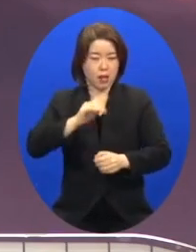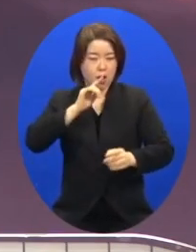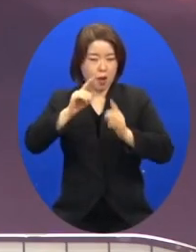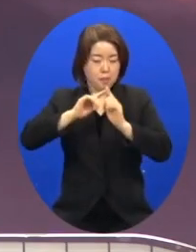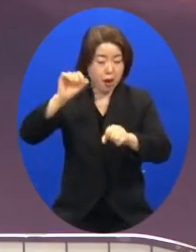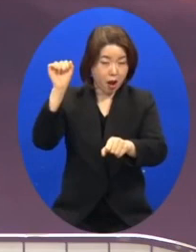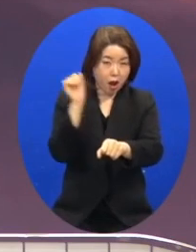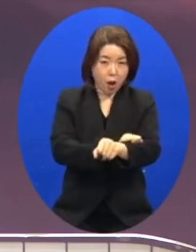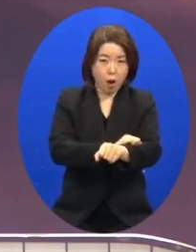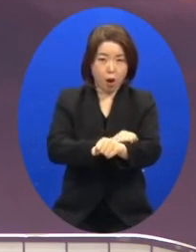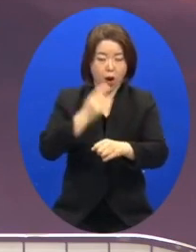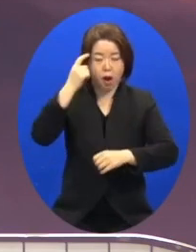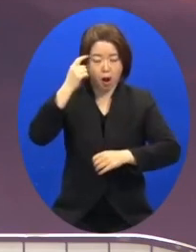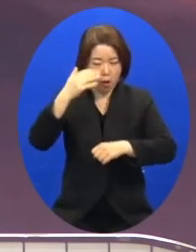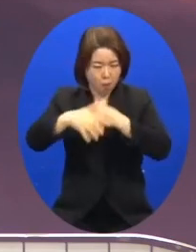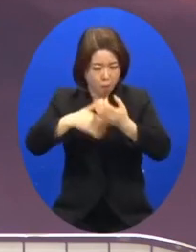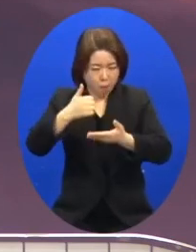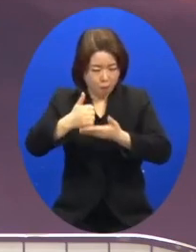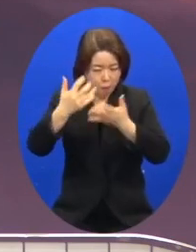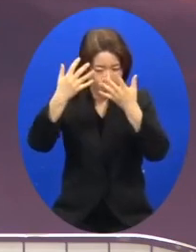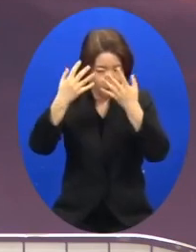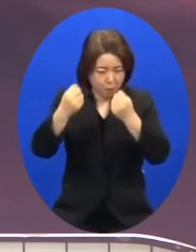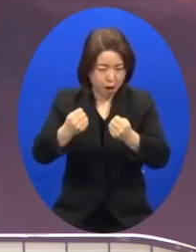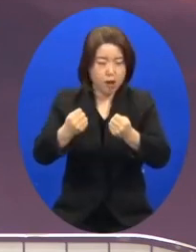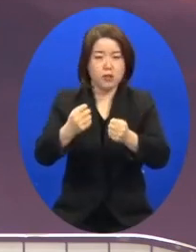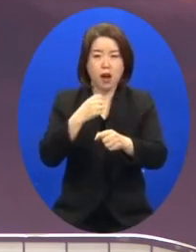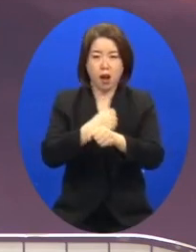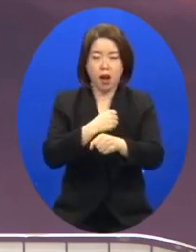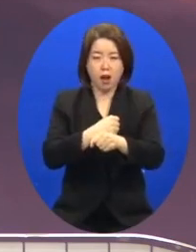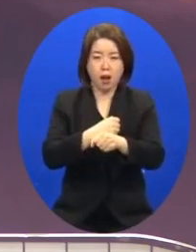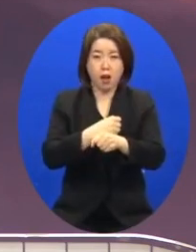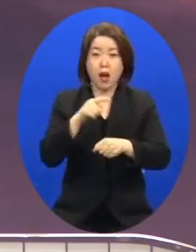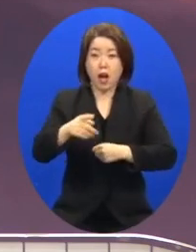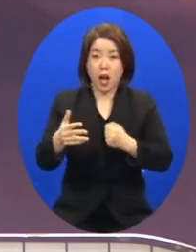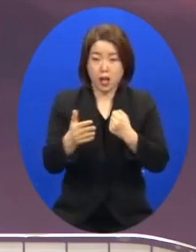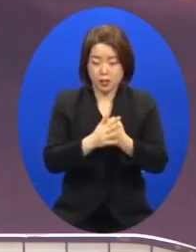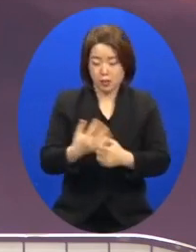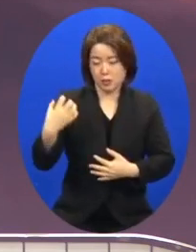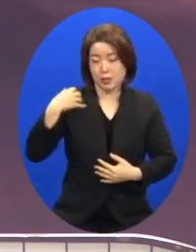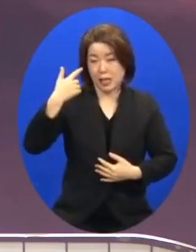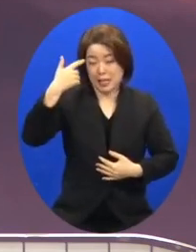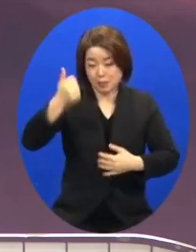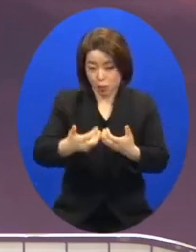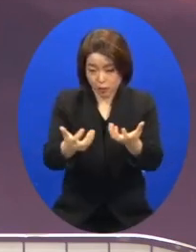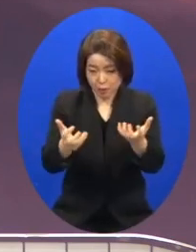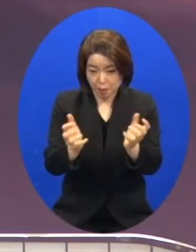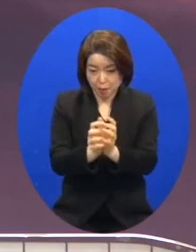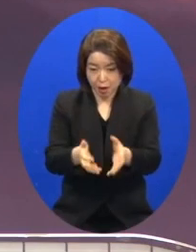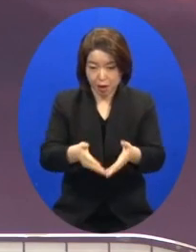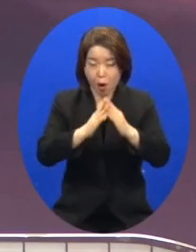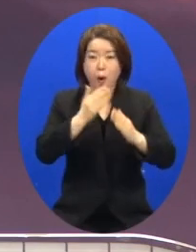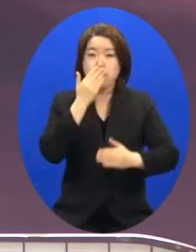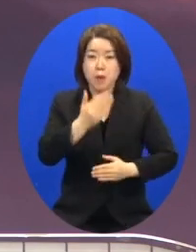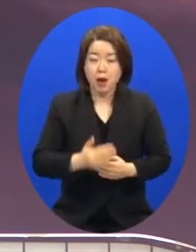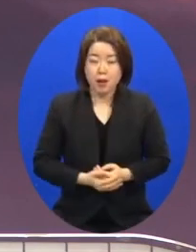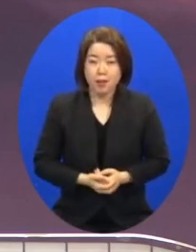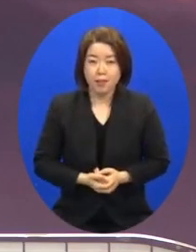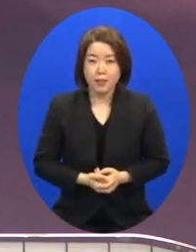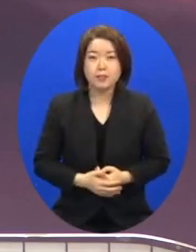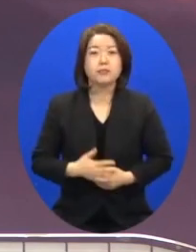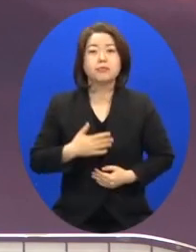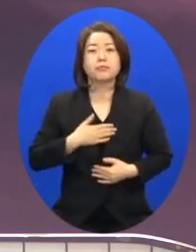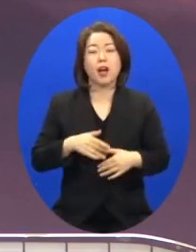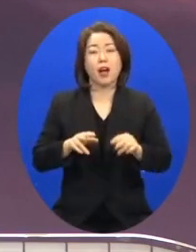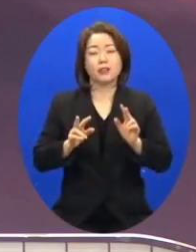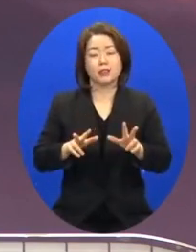굉장히 설교를 잘하는 사람이 그러니 당연히 담임목사 바 생길 수 있죠 나는 지금